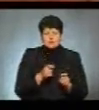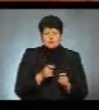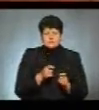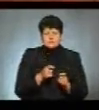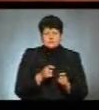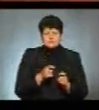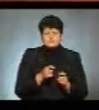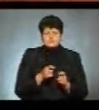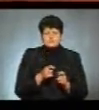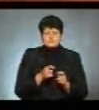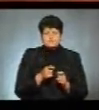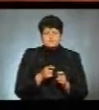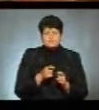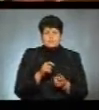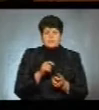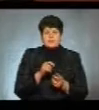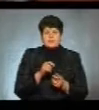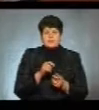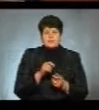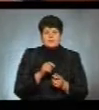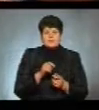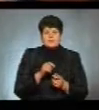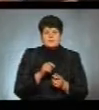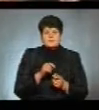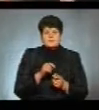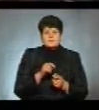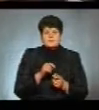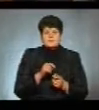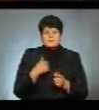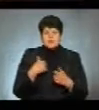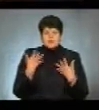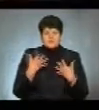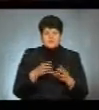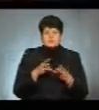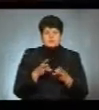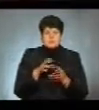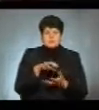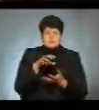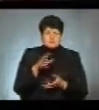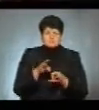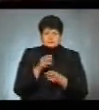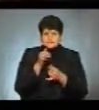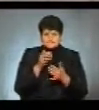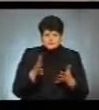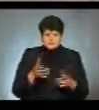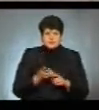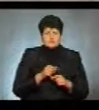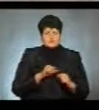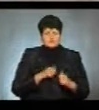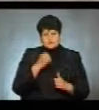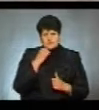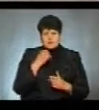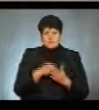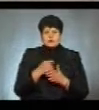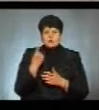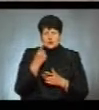подарунок, пасушка, якою я вже не спечу. Я щиро дякую. Вартість